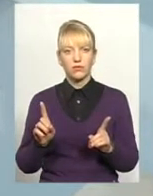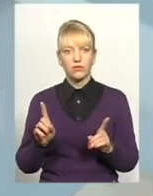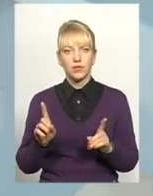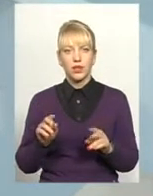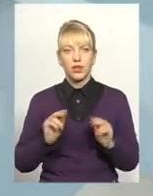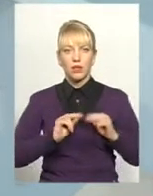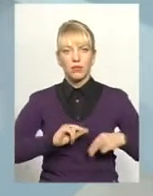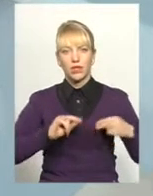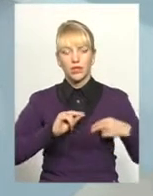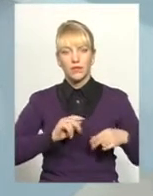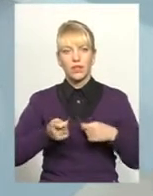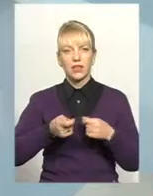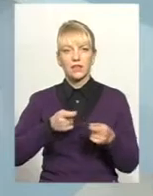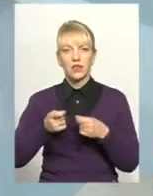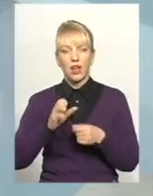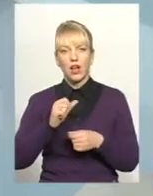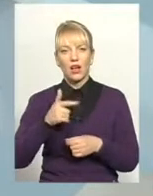працівників, керівників